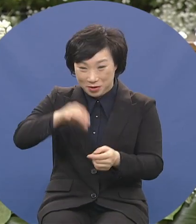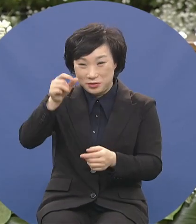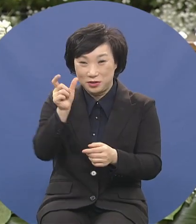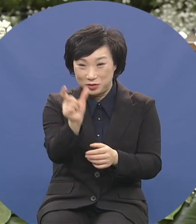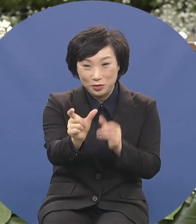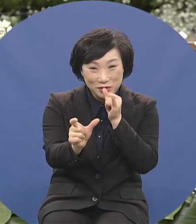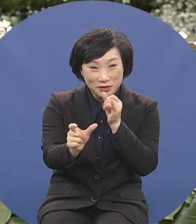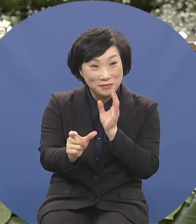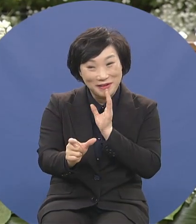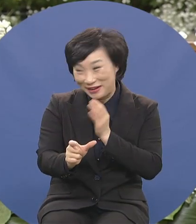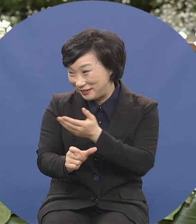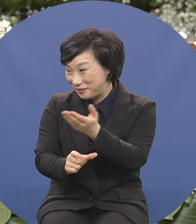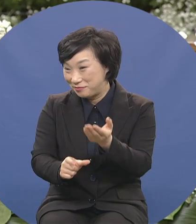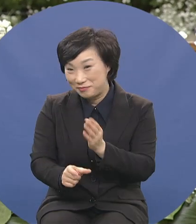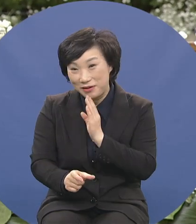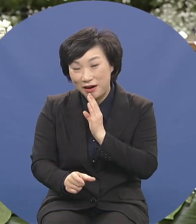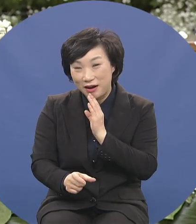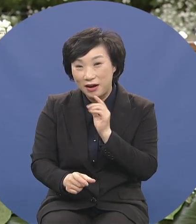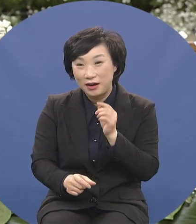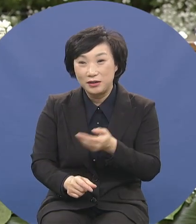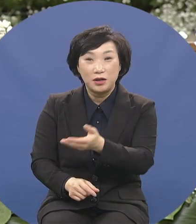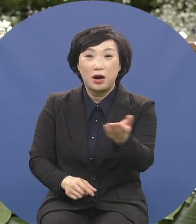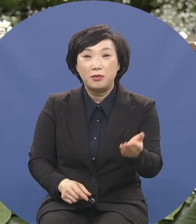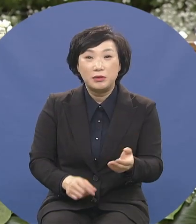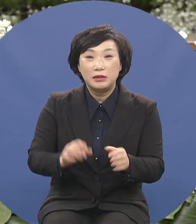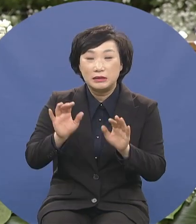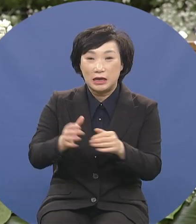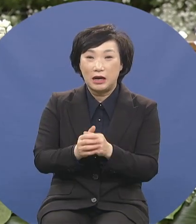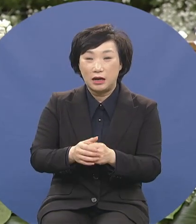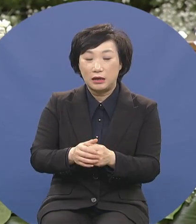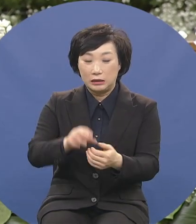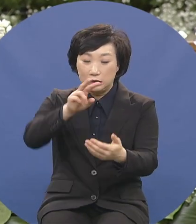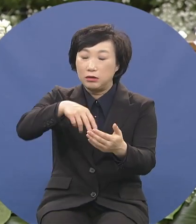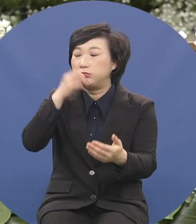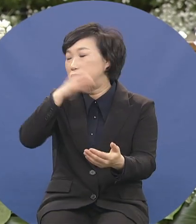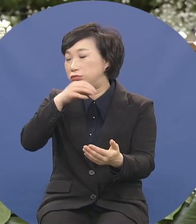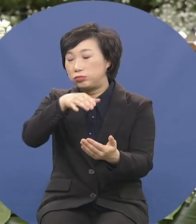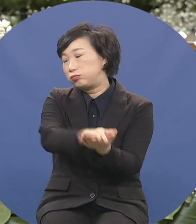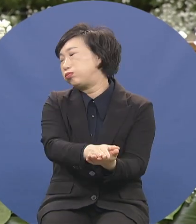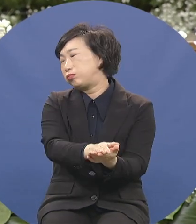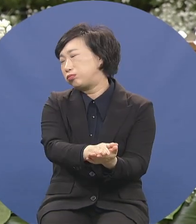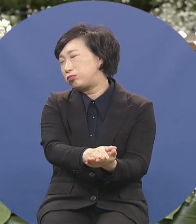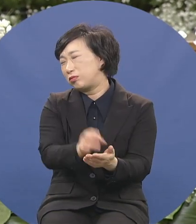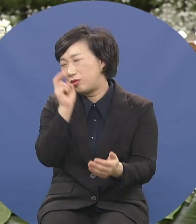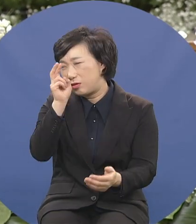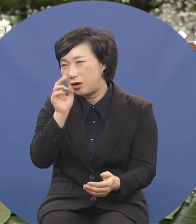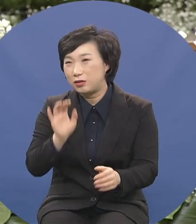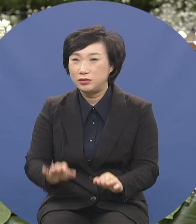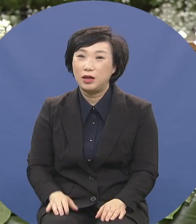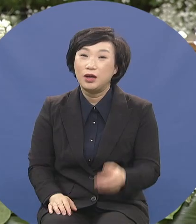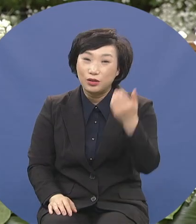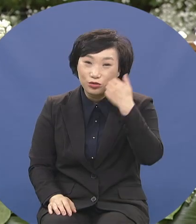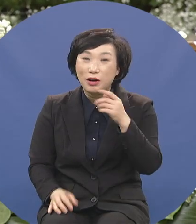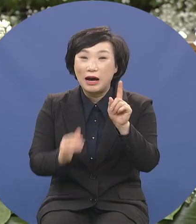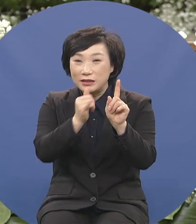보내잖아요. 이 사람들이 대충 읽고 지나가겠지. 그래도 한